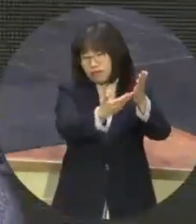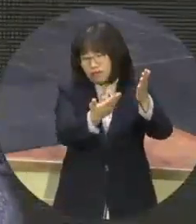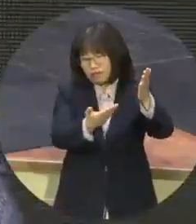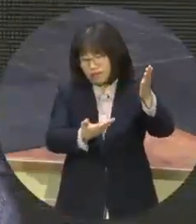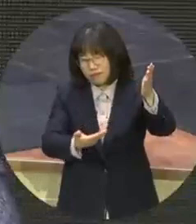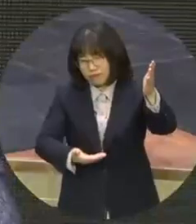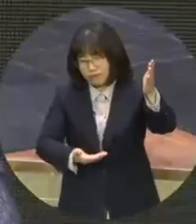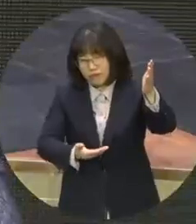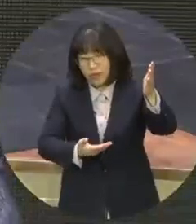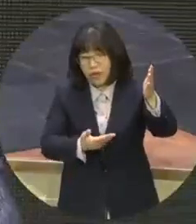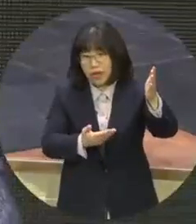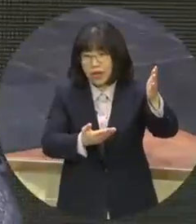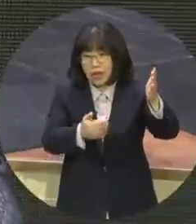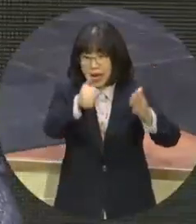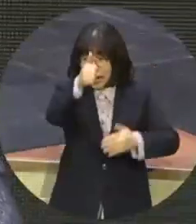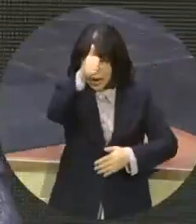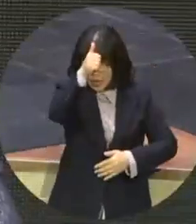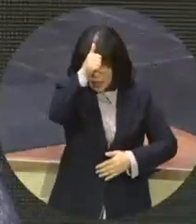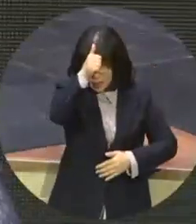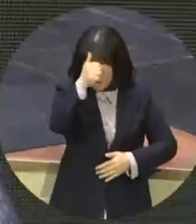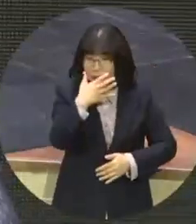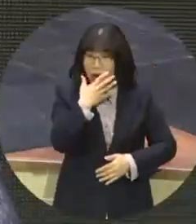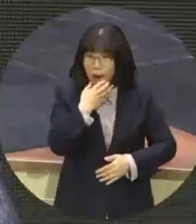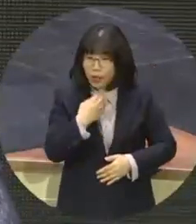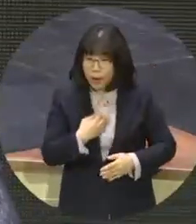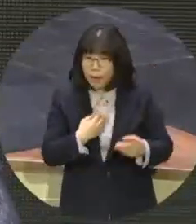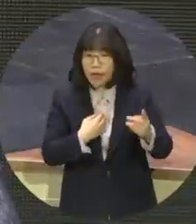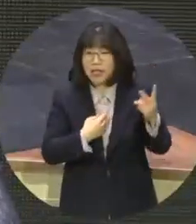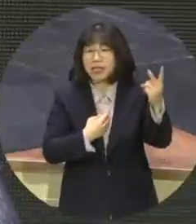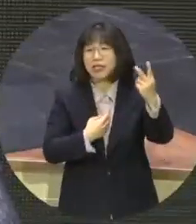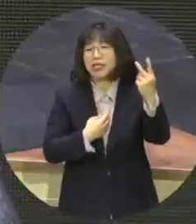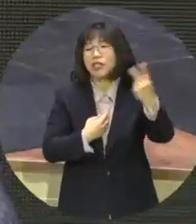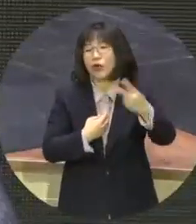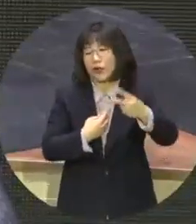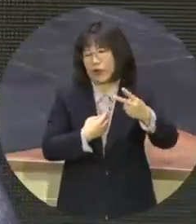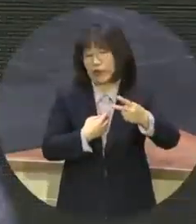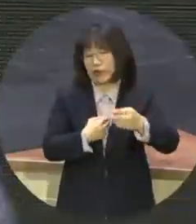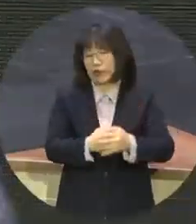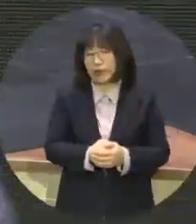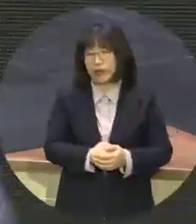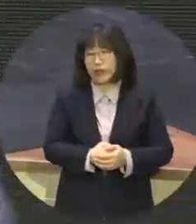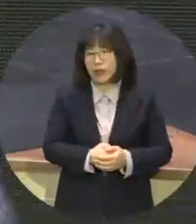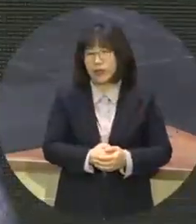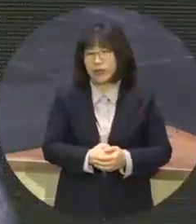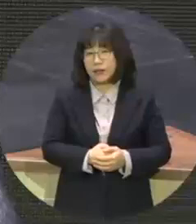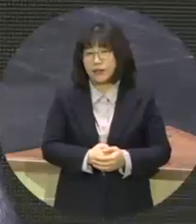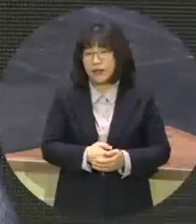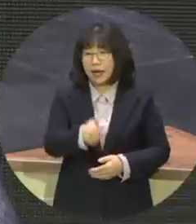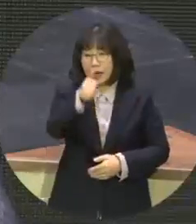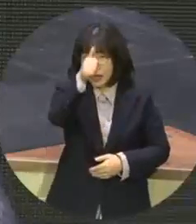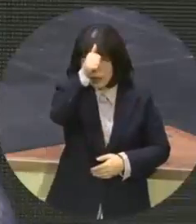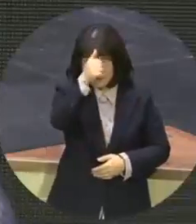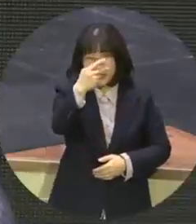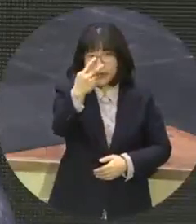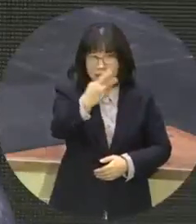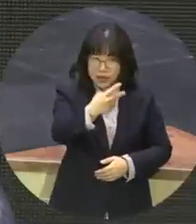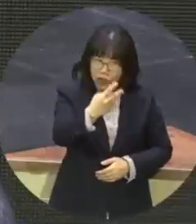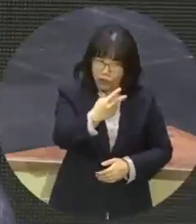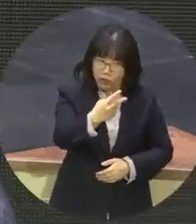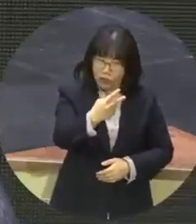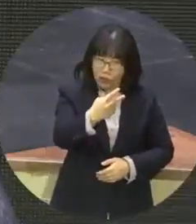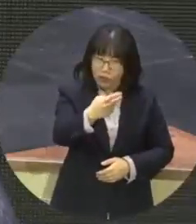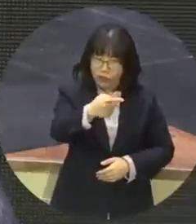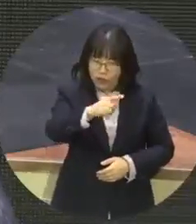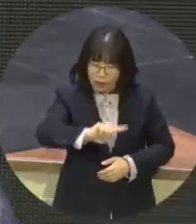아담과 아브라함이 2000년이에요. 나이가 나오잖아요. 나이가. 아브라함이 몇 살에 죽고 몇 살에 죽고 나온 아담부터 아브라함이